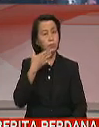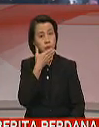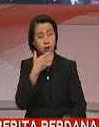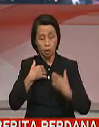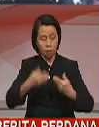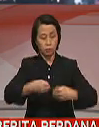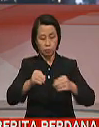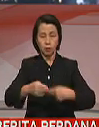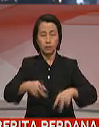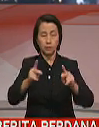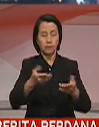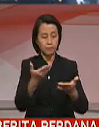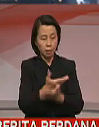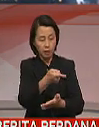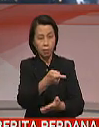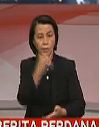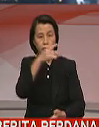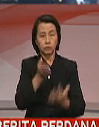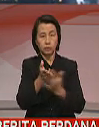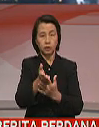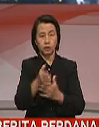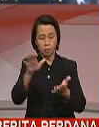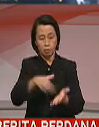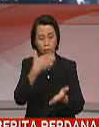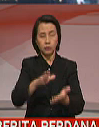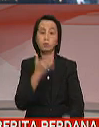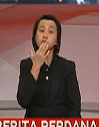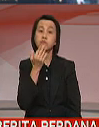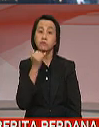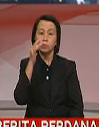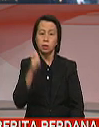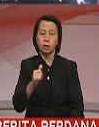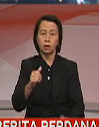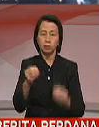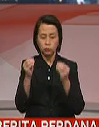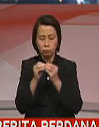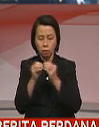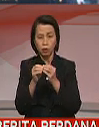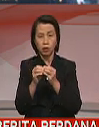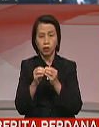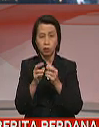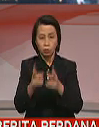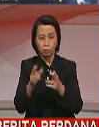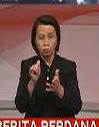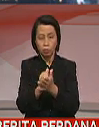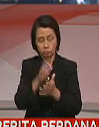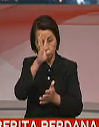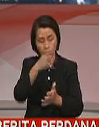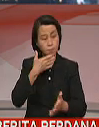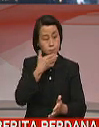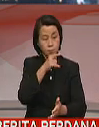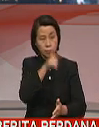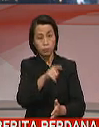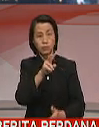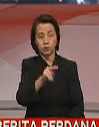kepada bakat baharu, Yoni Boy menerusi lagu Manis. Kini pelantun lagu Semakin Itu menyunting pencipta